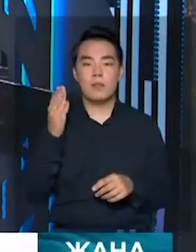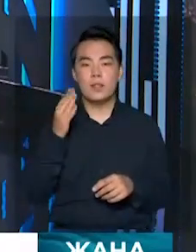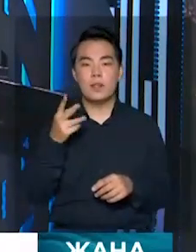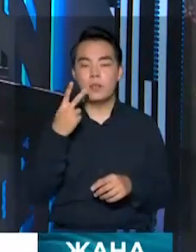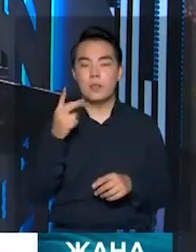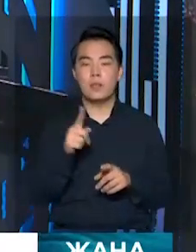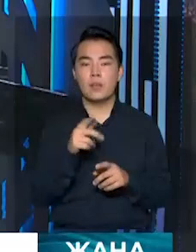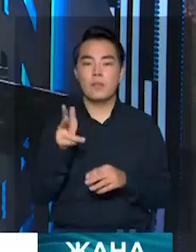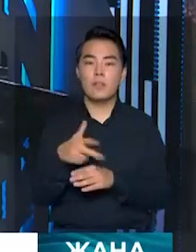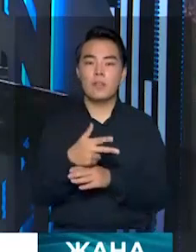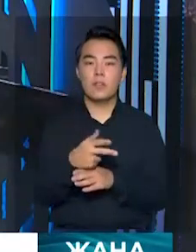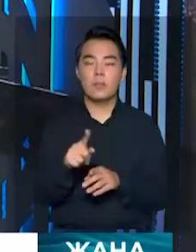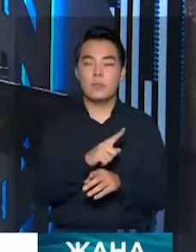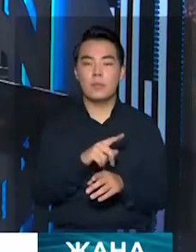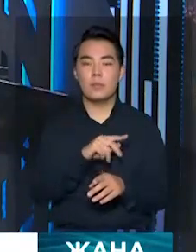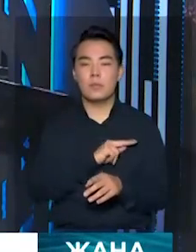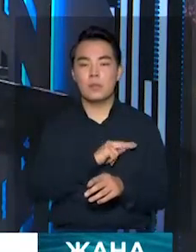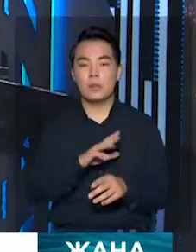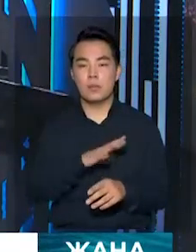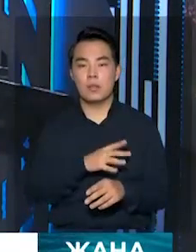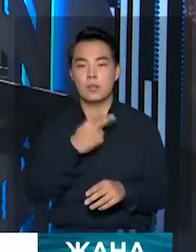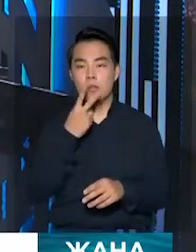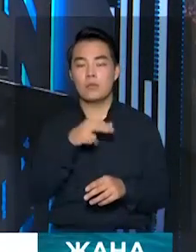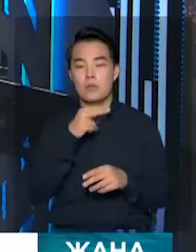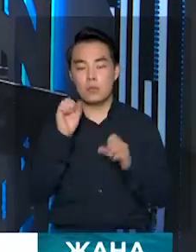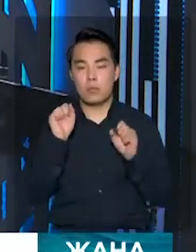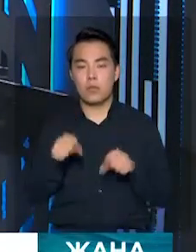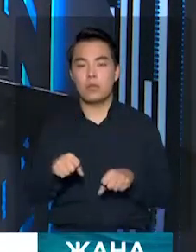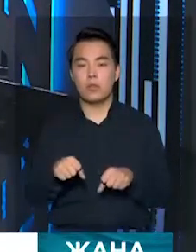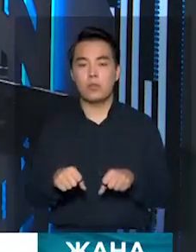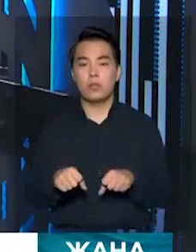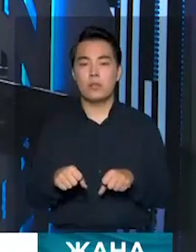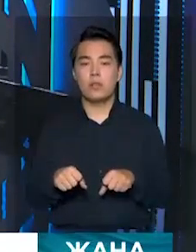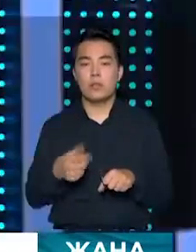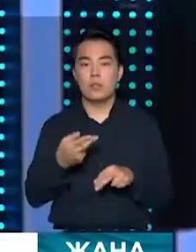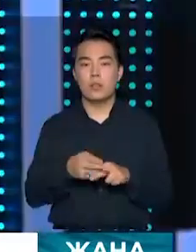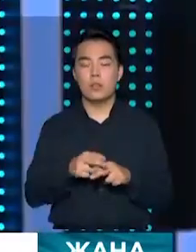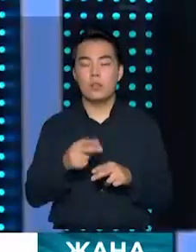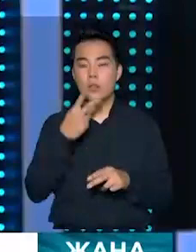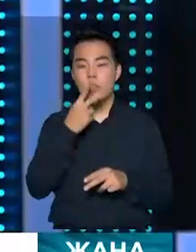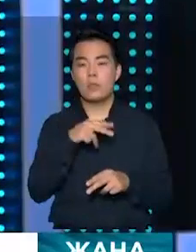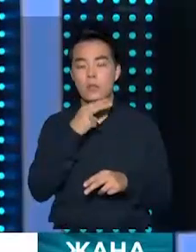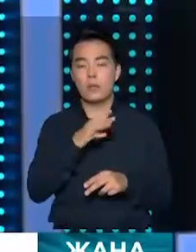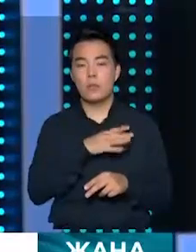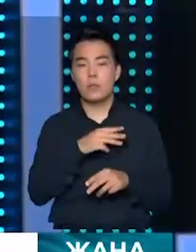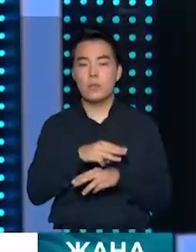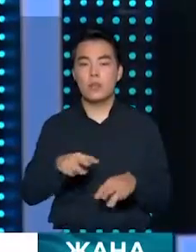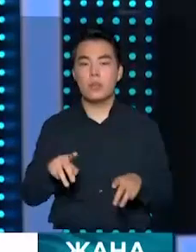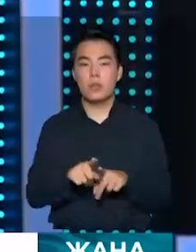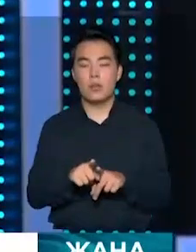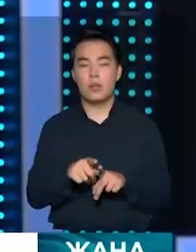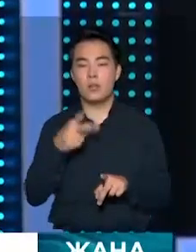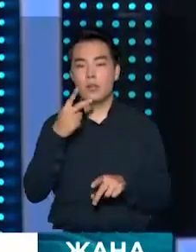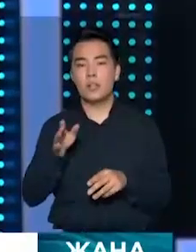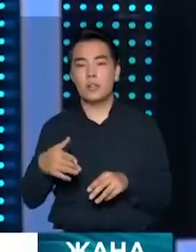түсірілім жасау жоспарларымызда бар. Жақсы. Енді жаңа ғана естідік, жаңағы министр балық шаруашылығына